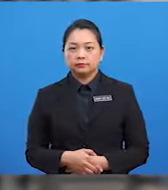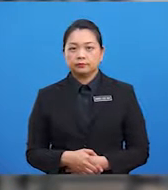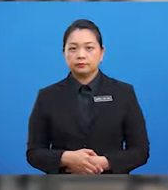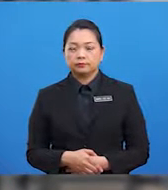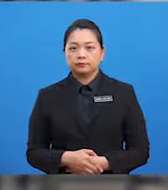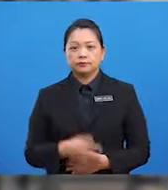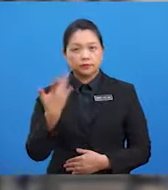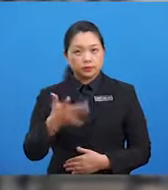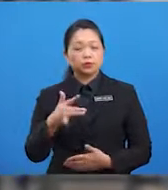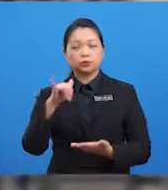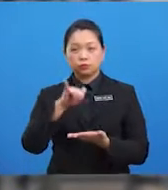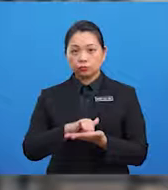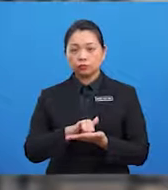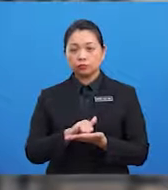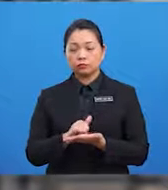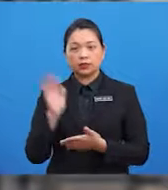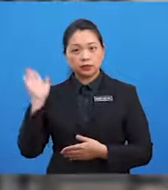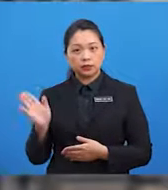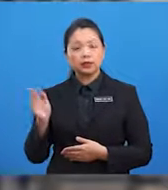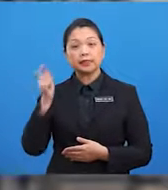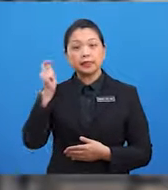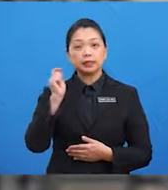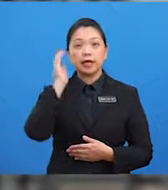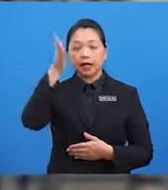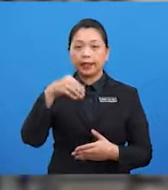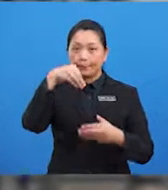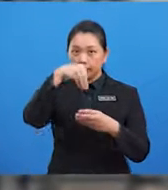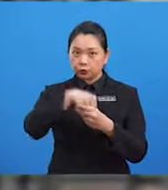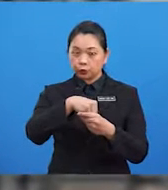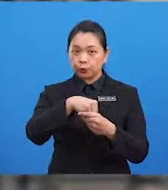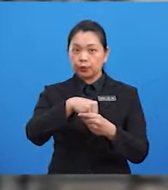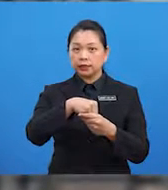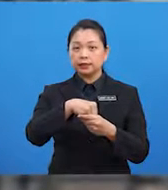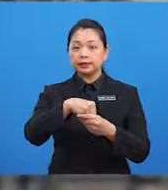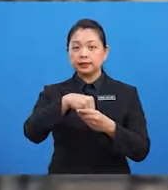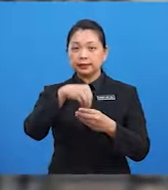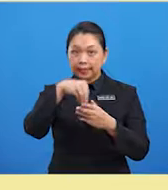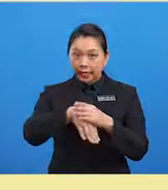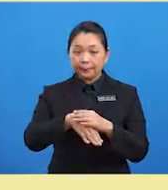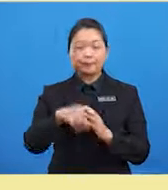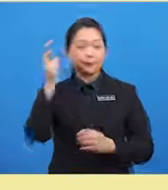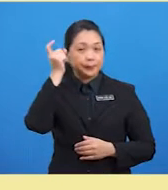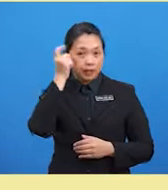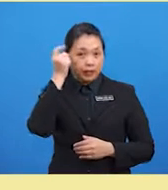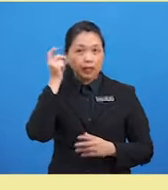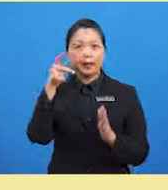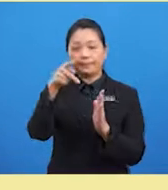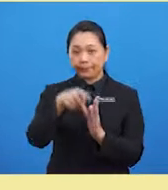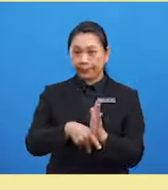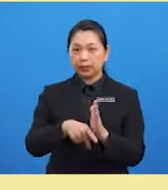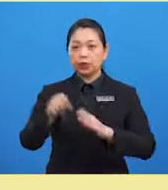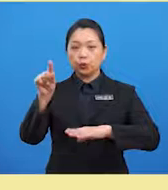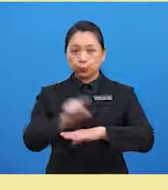rangsangan-rangsangan ini akan memasuki ke dalam minda pengguna atau kotak